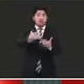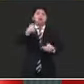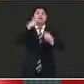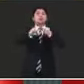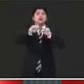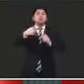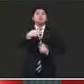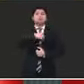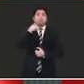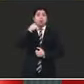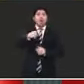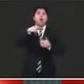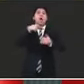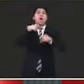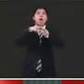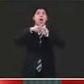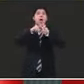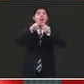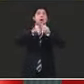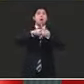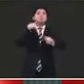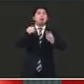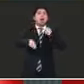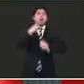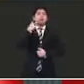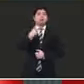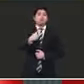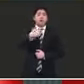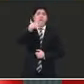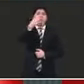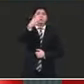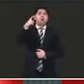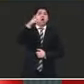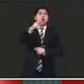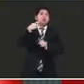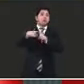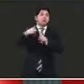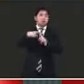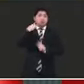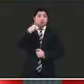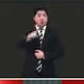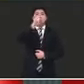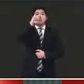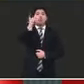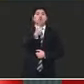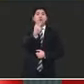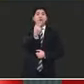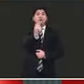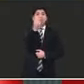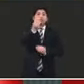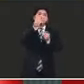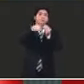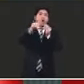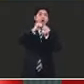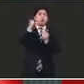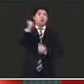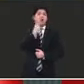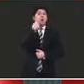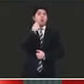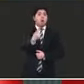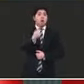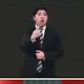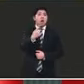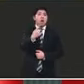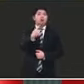için Halkbank vasıtasıyla 60 ay vade ile ve yüzde yedi buçuk faiz oranıyla